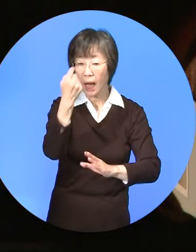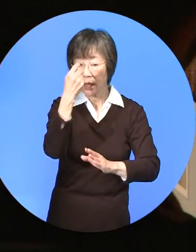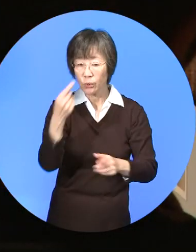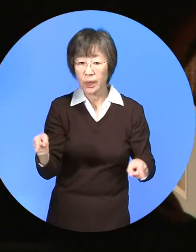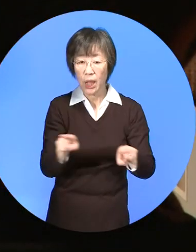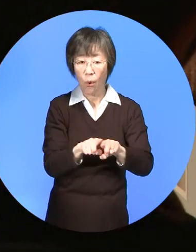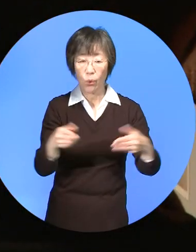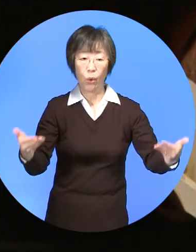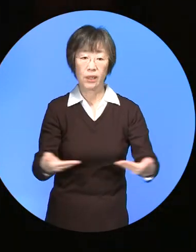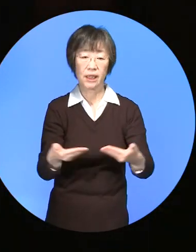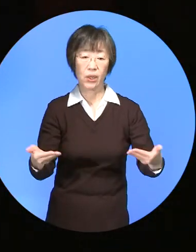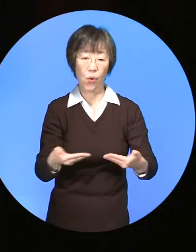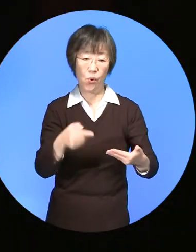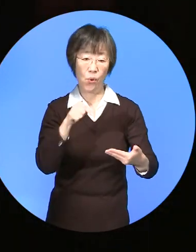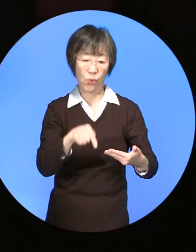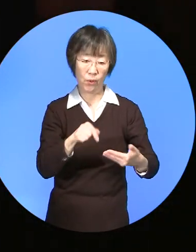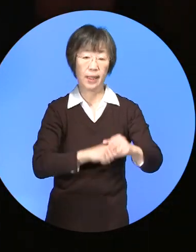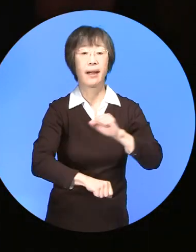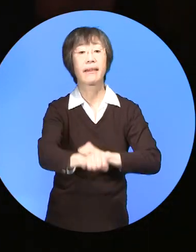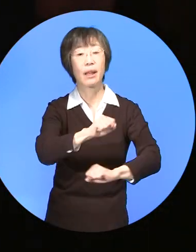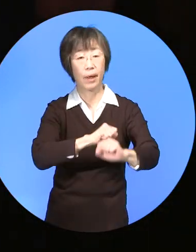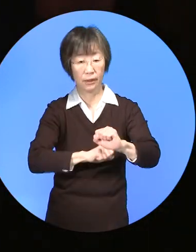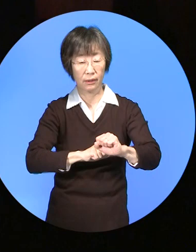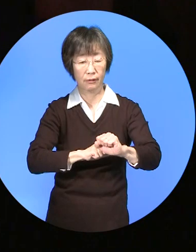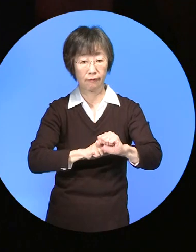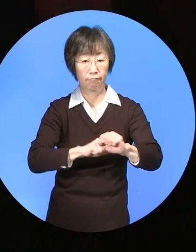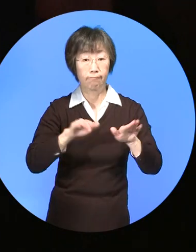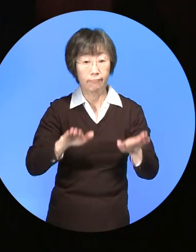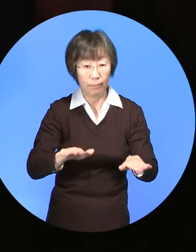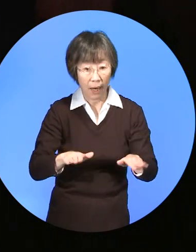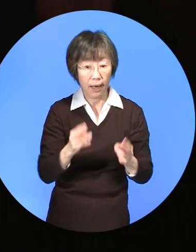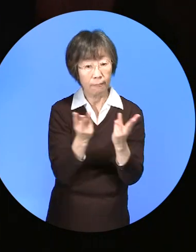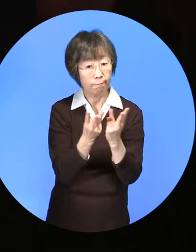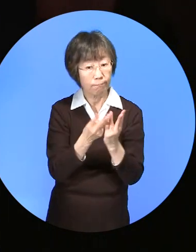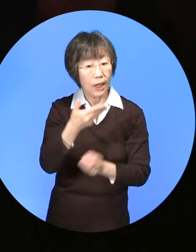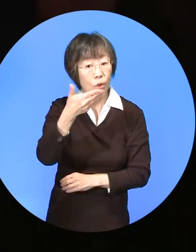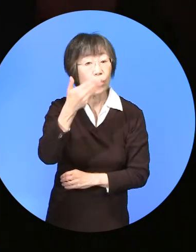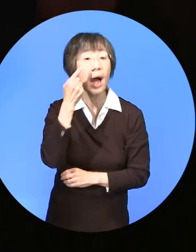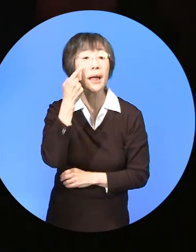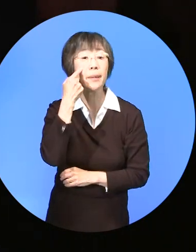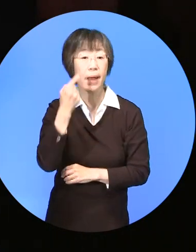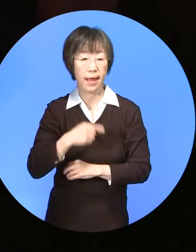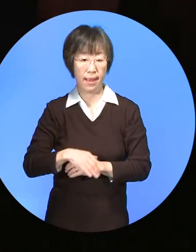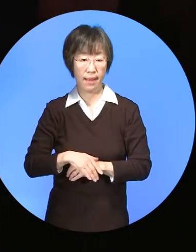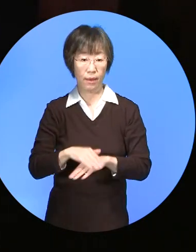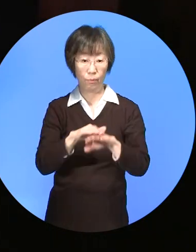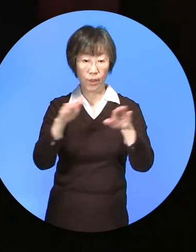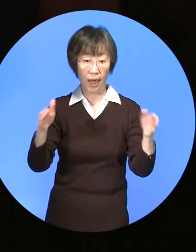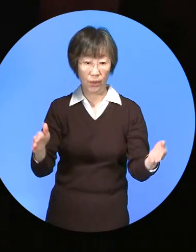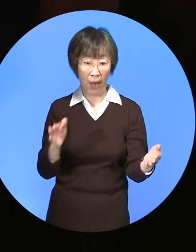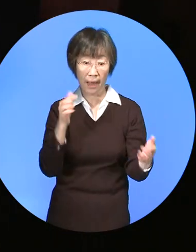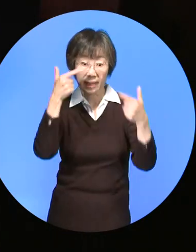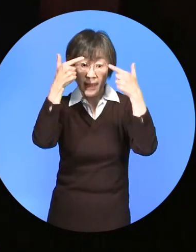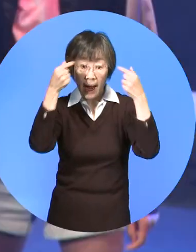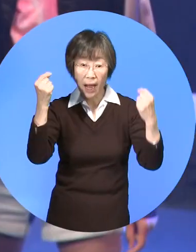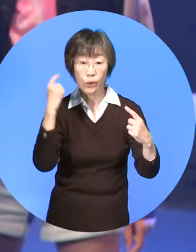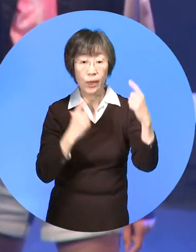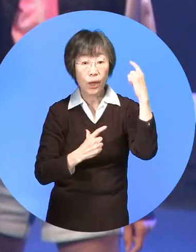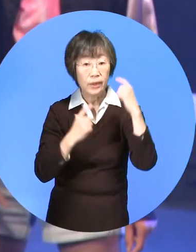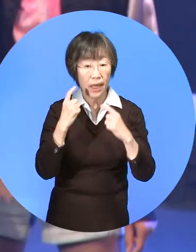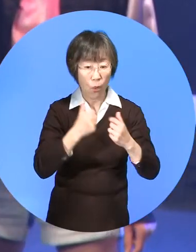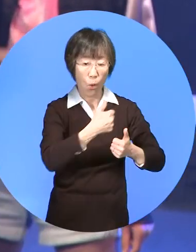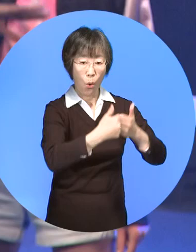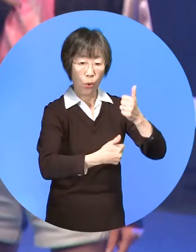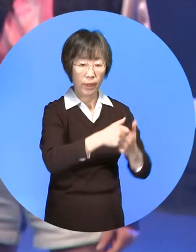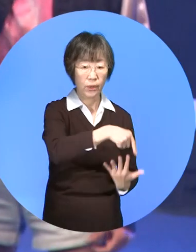今回で9回目となります。舞台には千里近蘭大学の学生とオーディションに合格した市